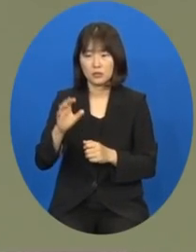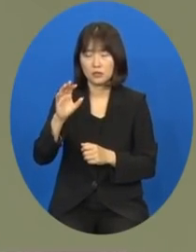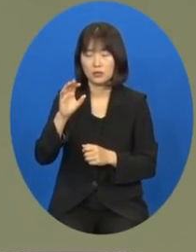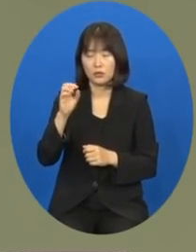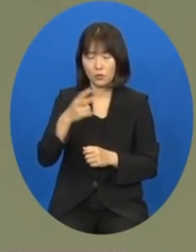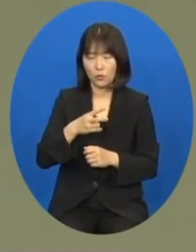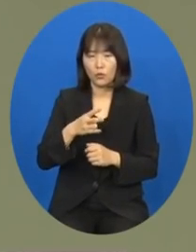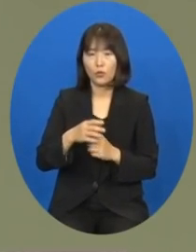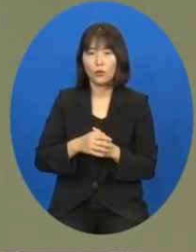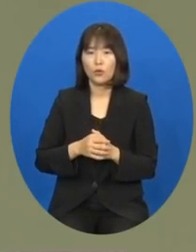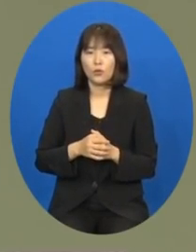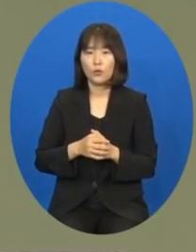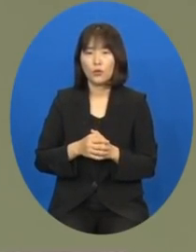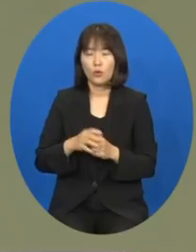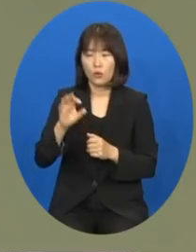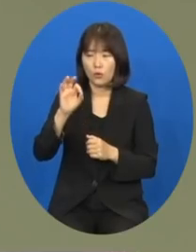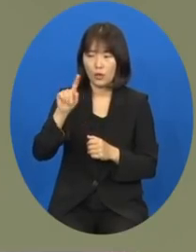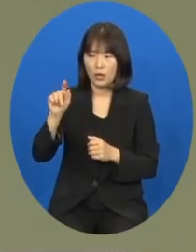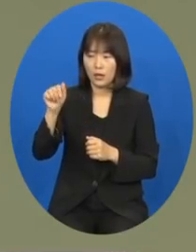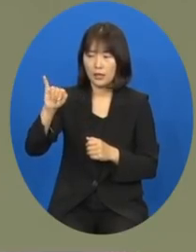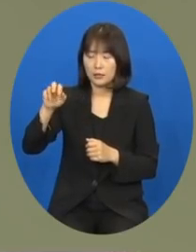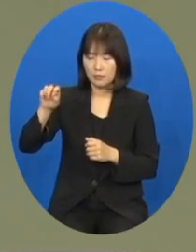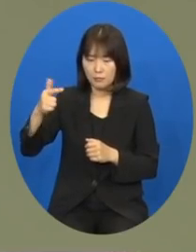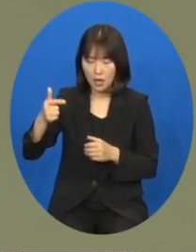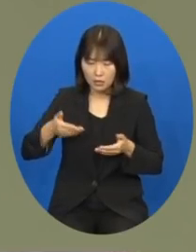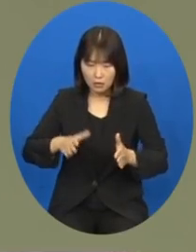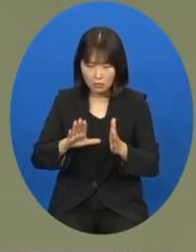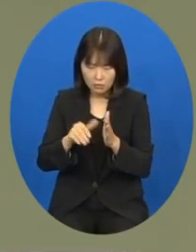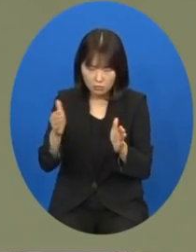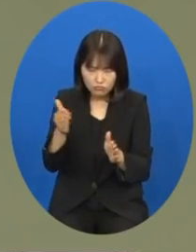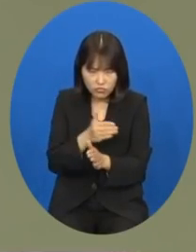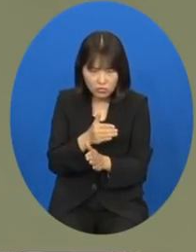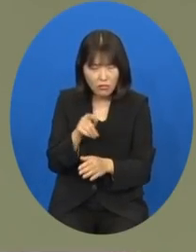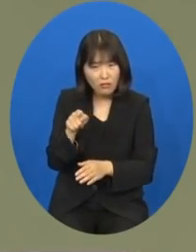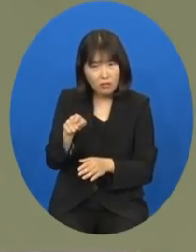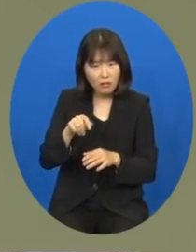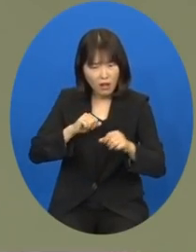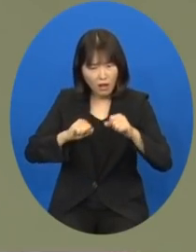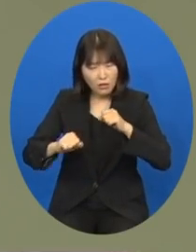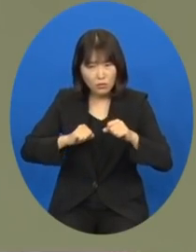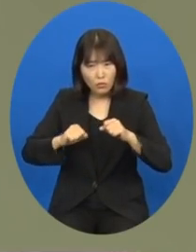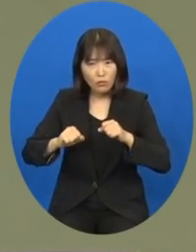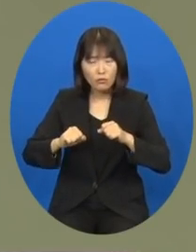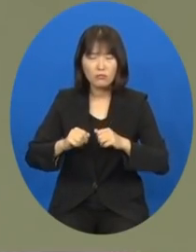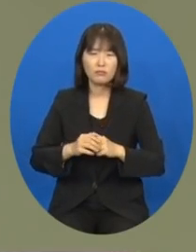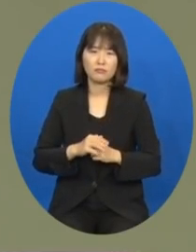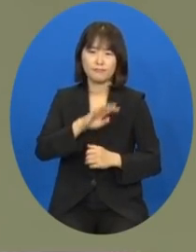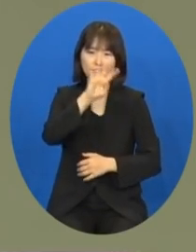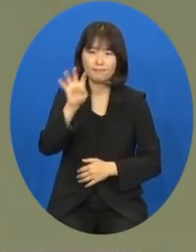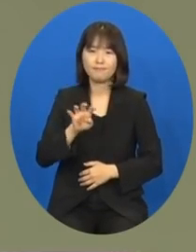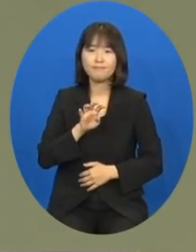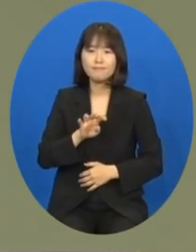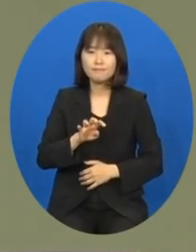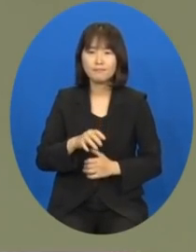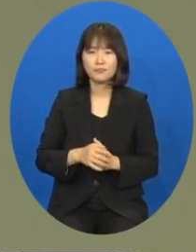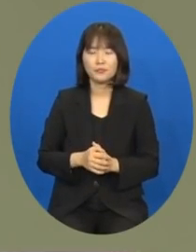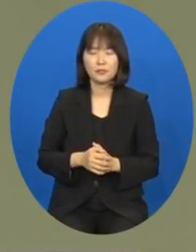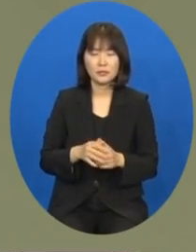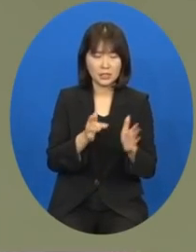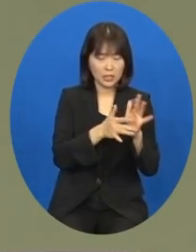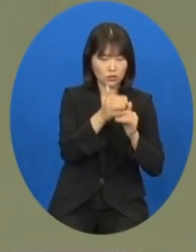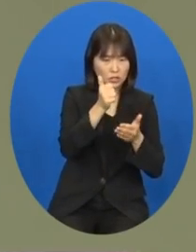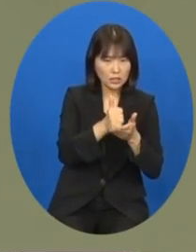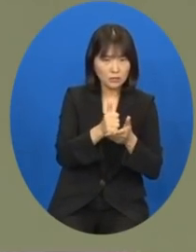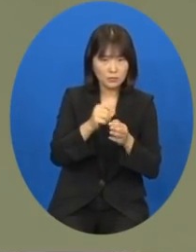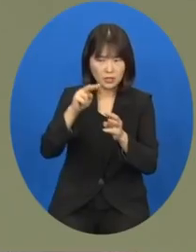태어날 때부터 그랬을까요 처음부터 악마로 태어난 자가 어디 있겠습니까 예수님은 심지어 가룟 유다 조차도 요